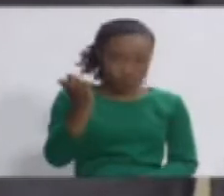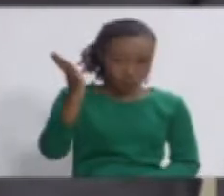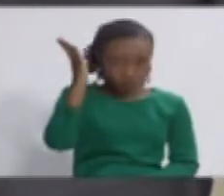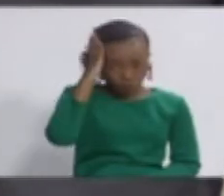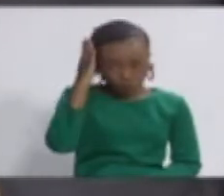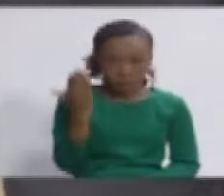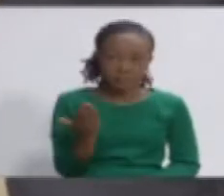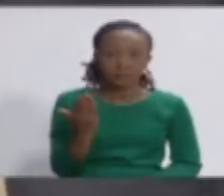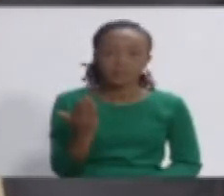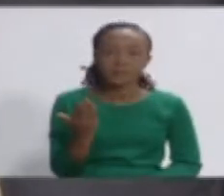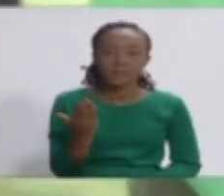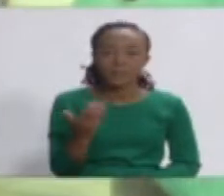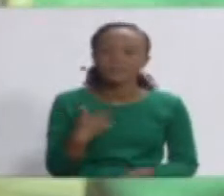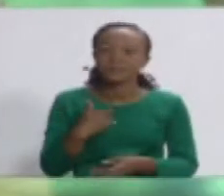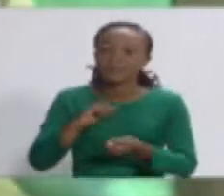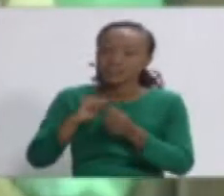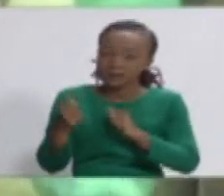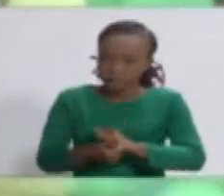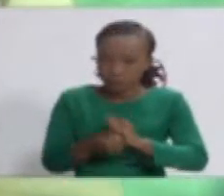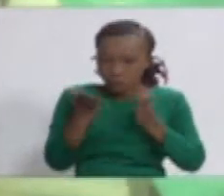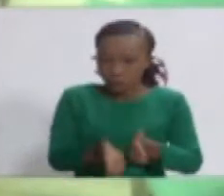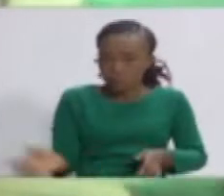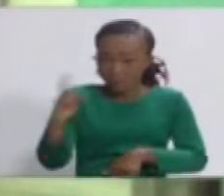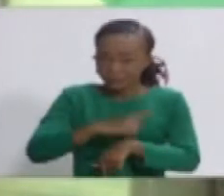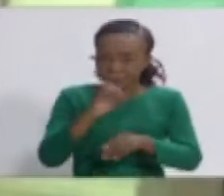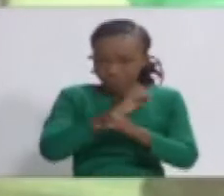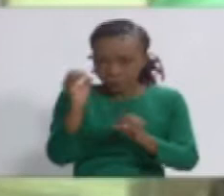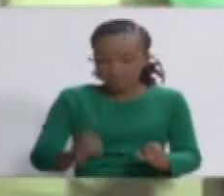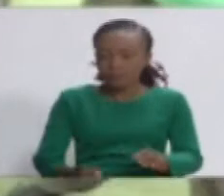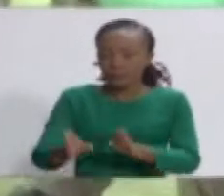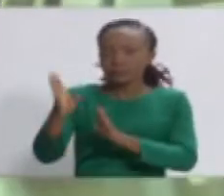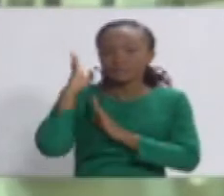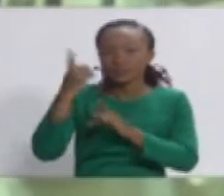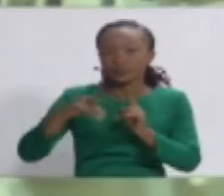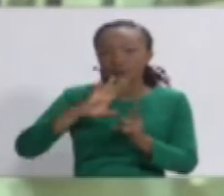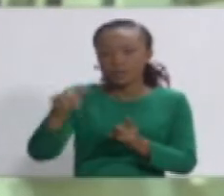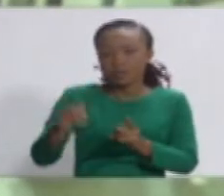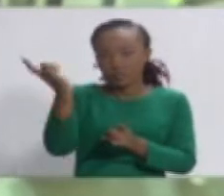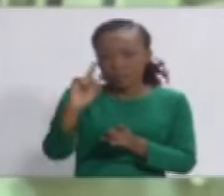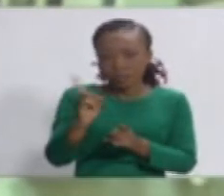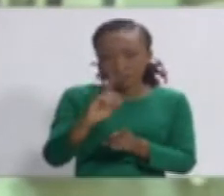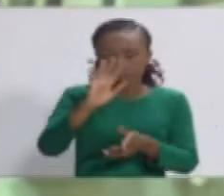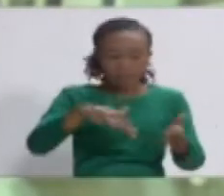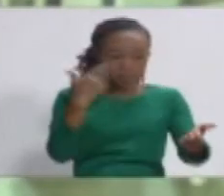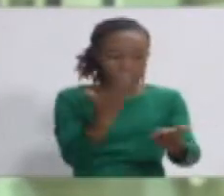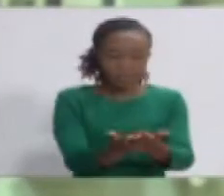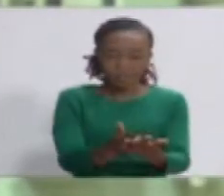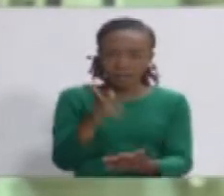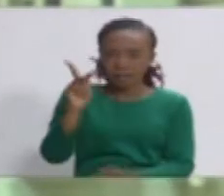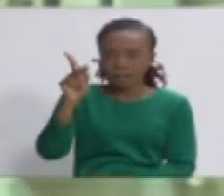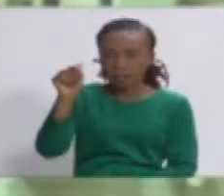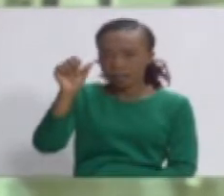has been a change of guard. Hii leo maafisa wa usalama kutoka kaunti ya Nairobi walifika katika uga wa